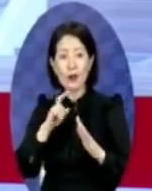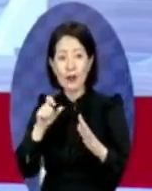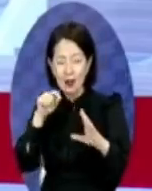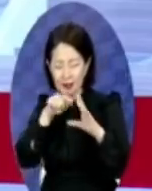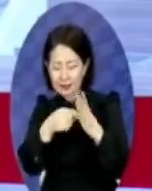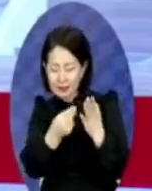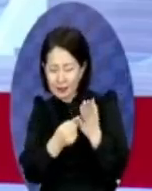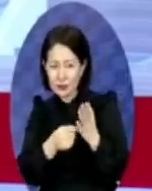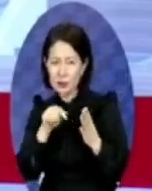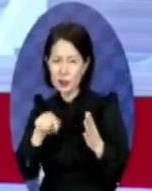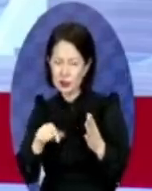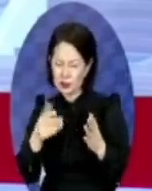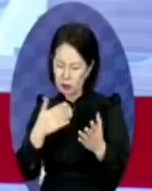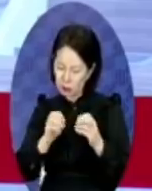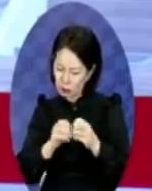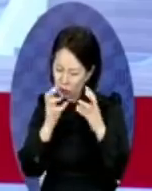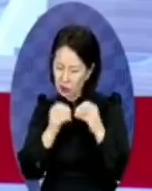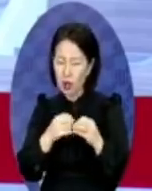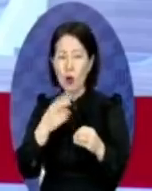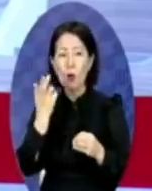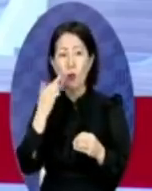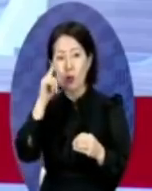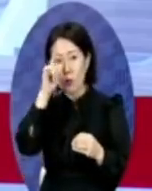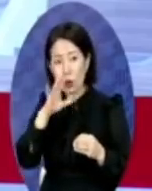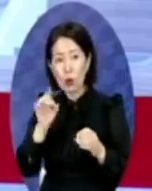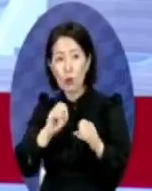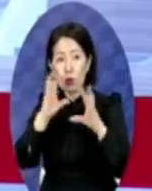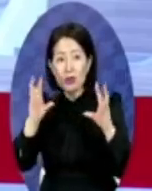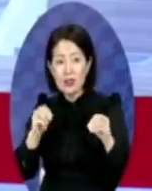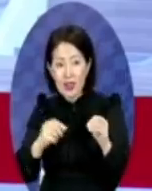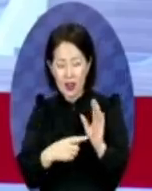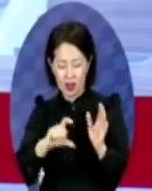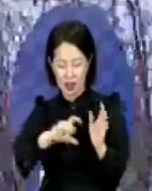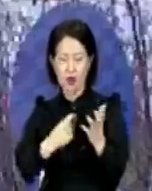зураачид энэ үйлээр бурхан бүтээх эрхэн олж авдаг байжээ.